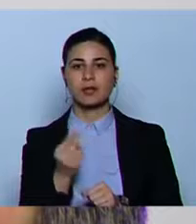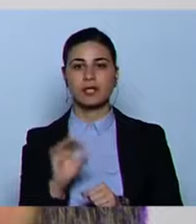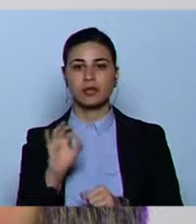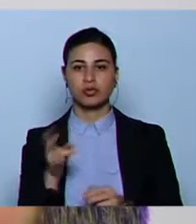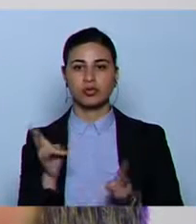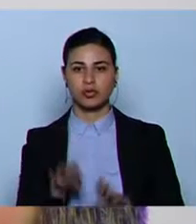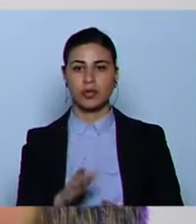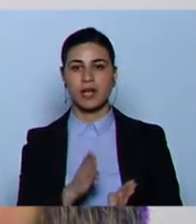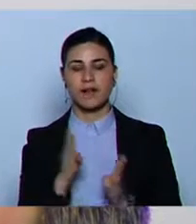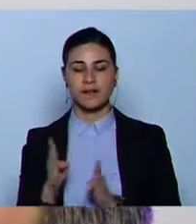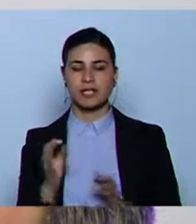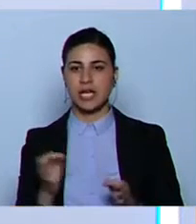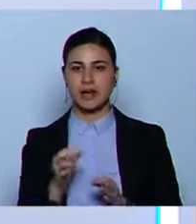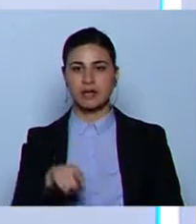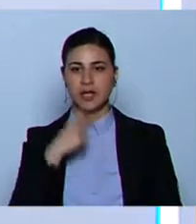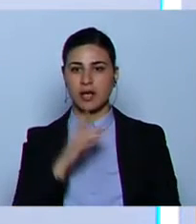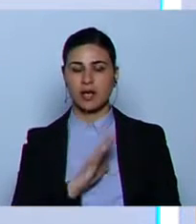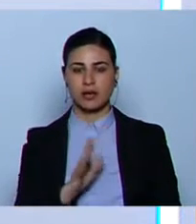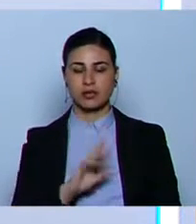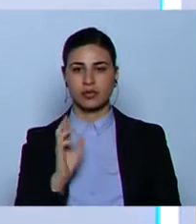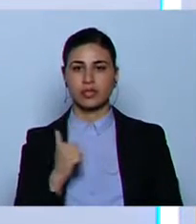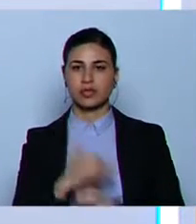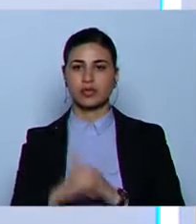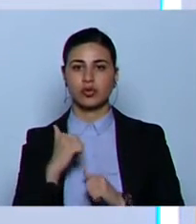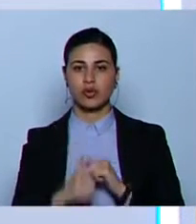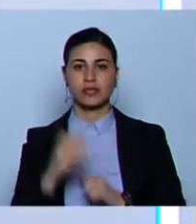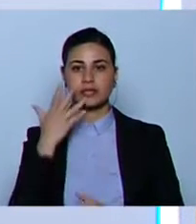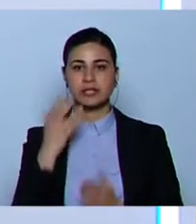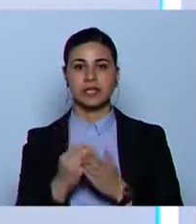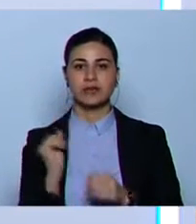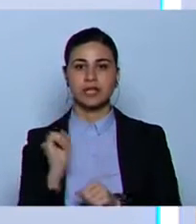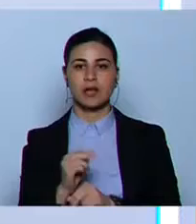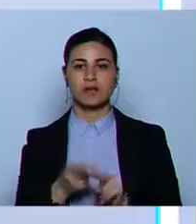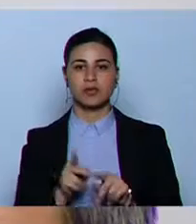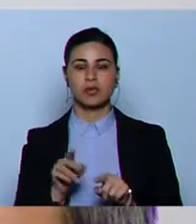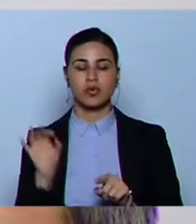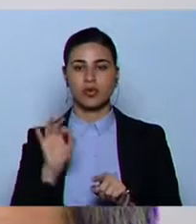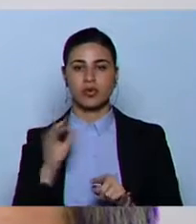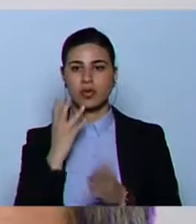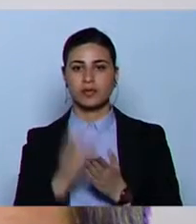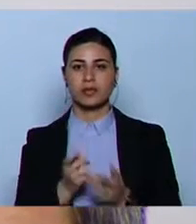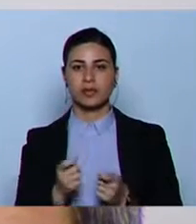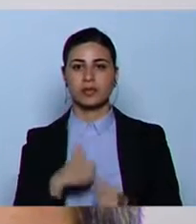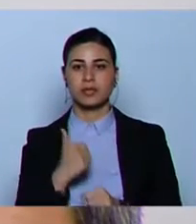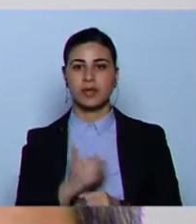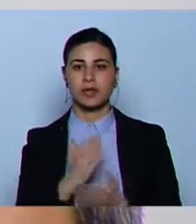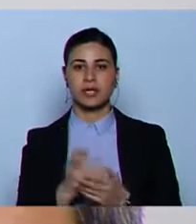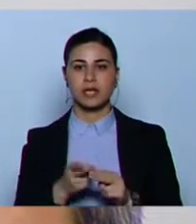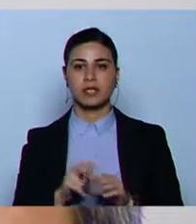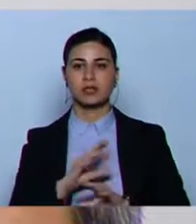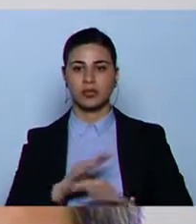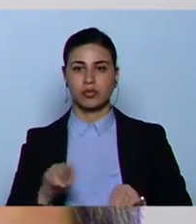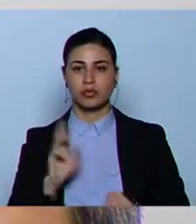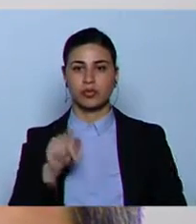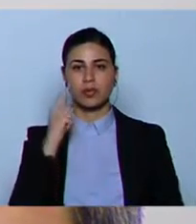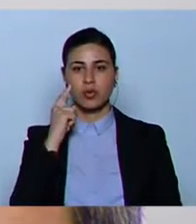და ქონება რჩებოდა გვერდზე, არავინ არ ახსენებდა და ცენტრი ყოველთვის თავს იკავებდა ამის გადაცემისგან თვითმართველობისა. მთავარია ეს მოგვარდეს და